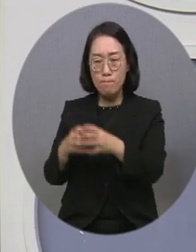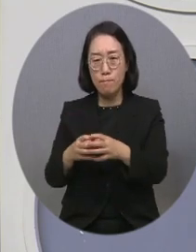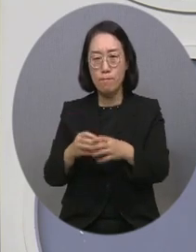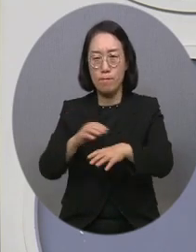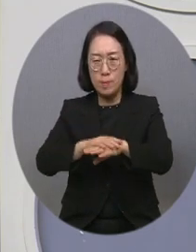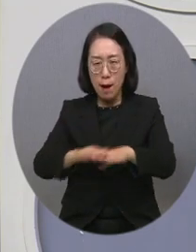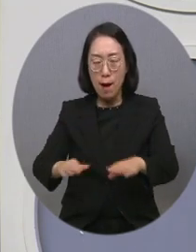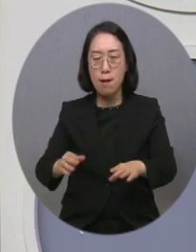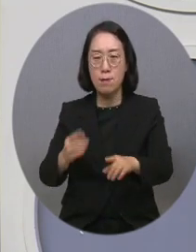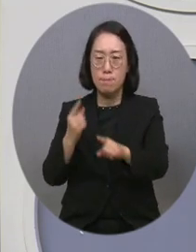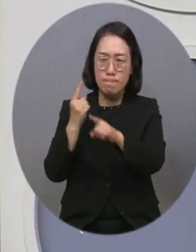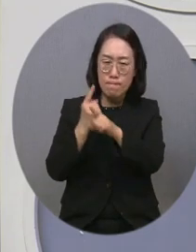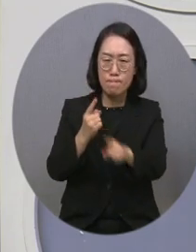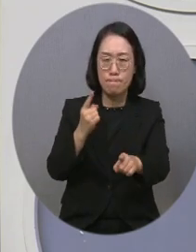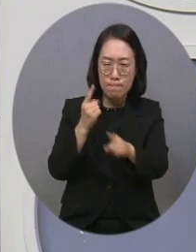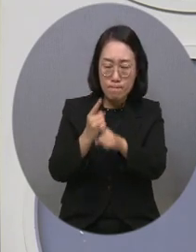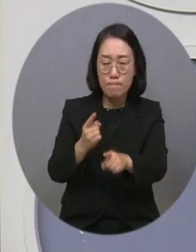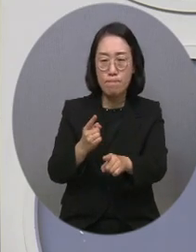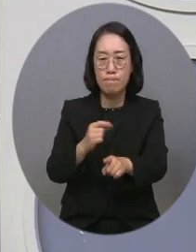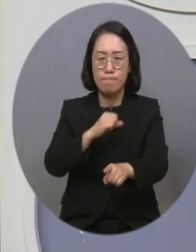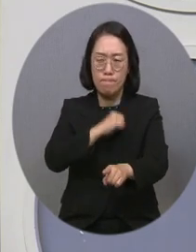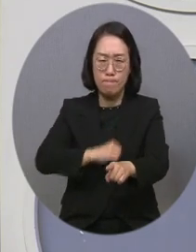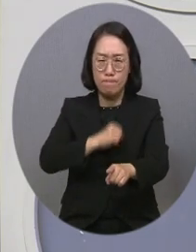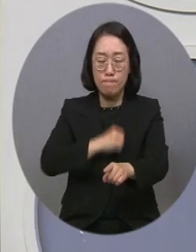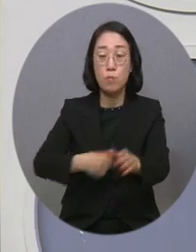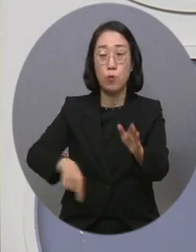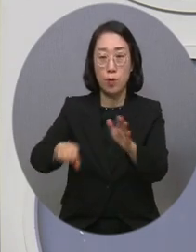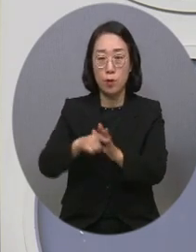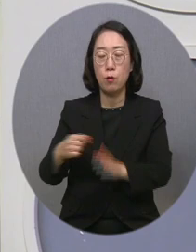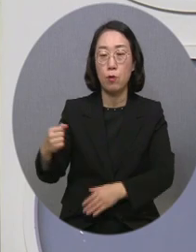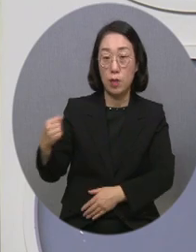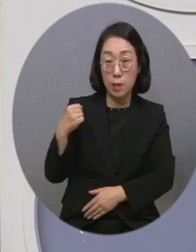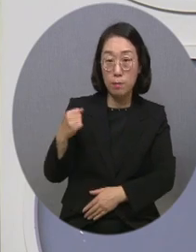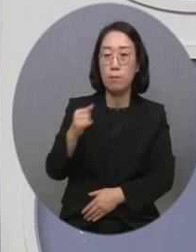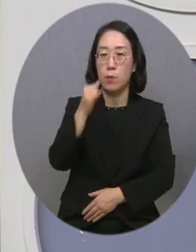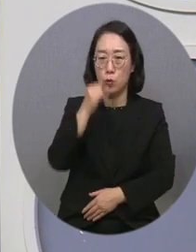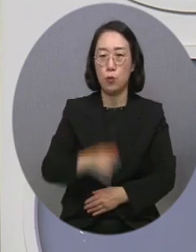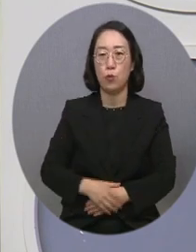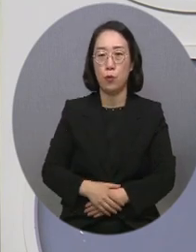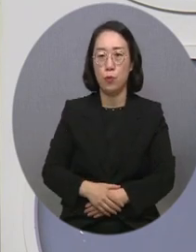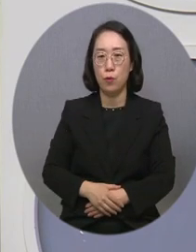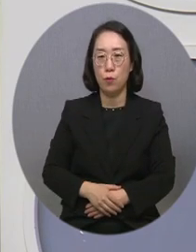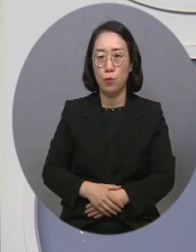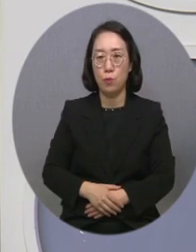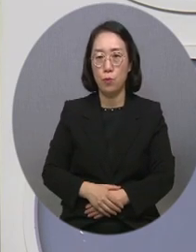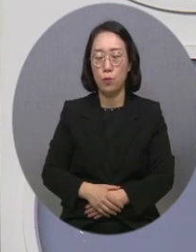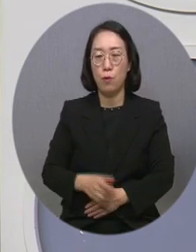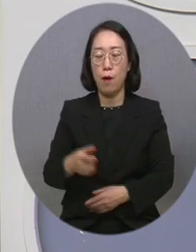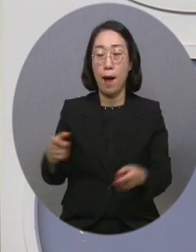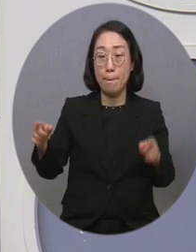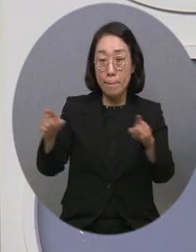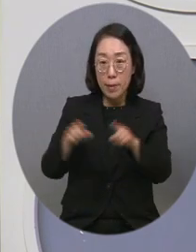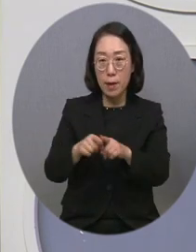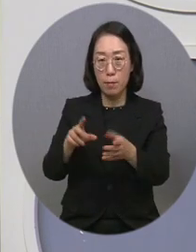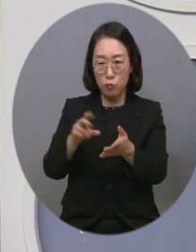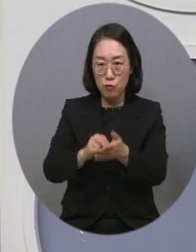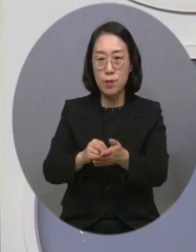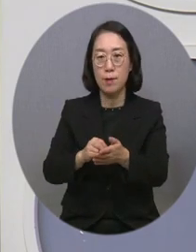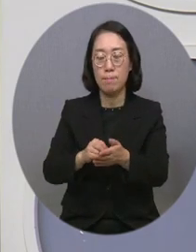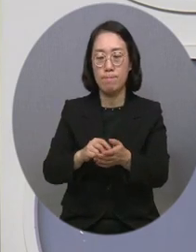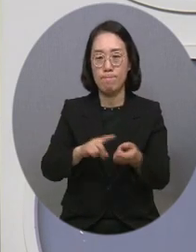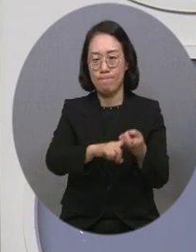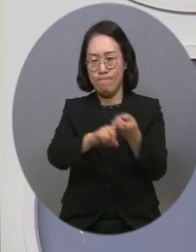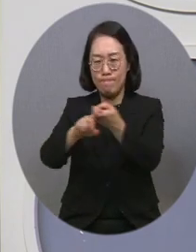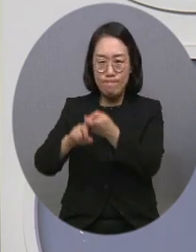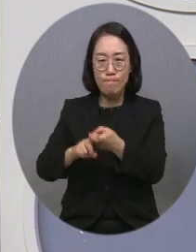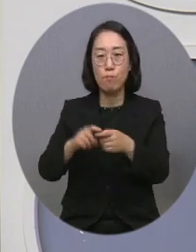나가는데 굉장한 그 어떤 저력을 가지고 함께 문제를 풀어 나가는 어떤